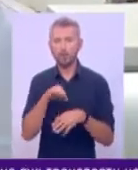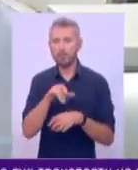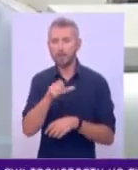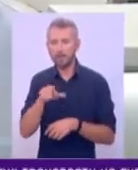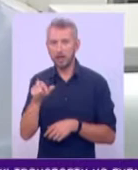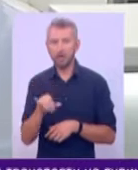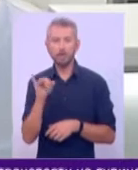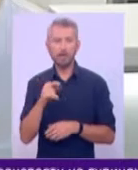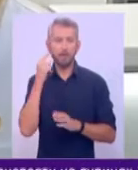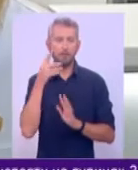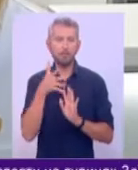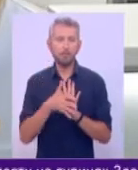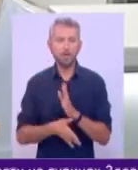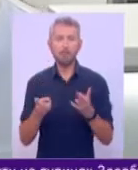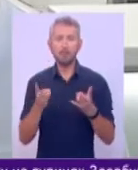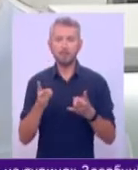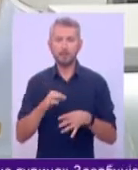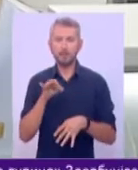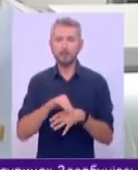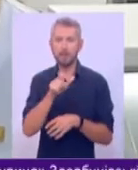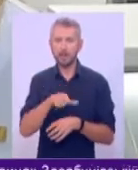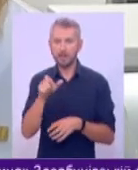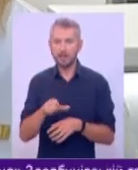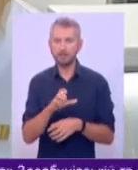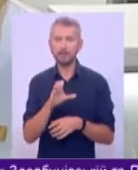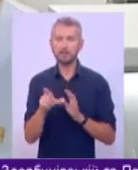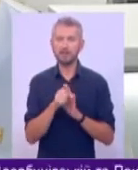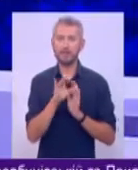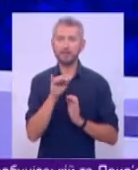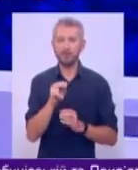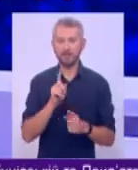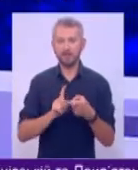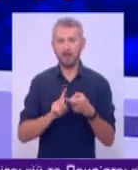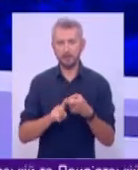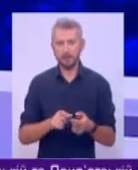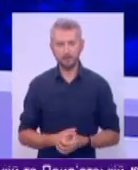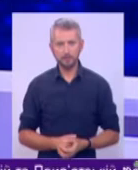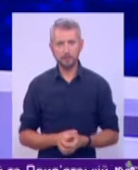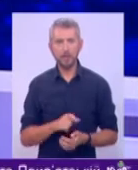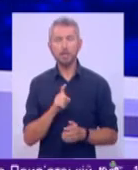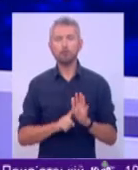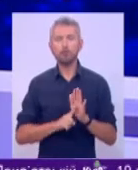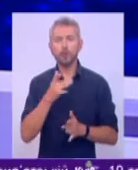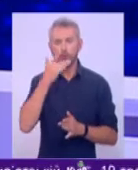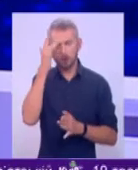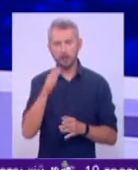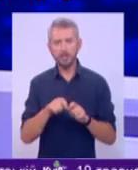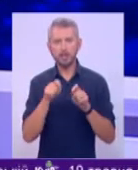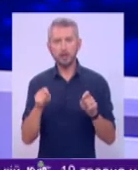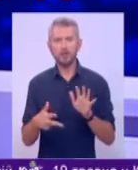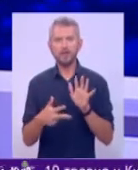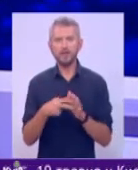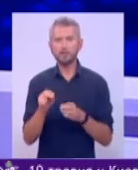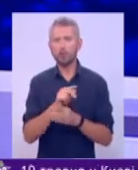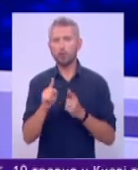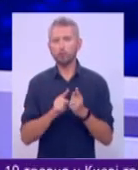і розуміння потребностей пацієнтів з ВІЧ-інфекцією. Спочатку літа відкриють 8